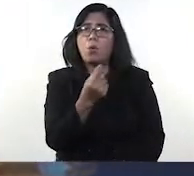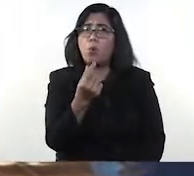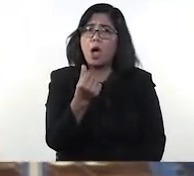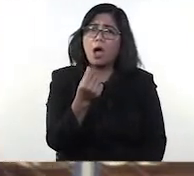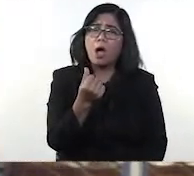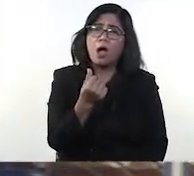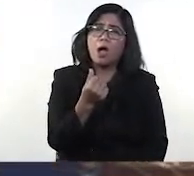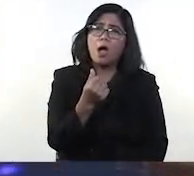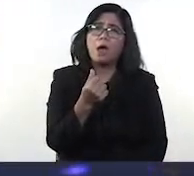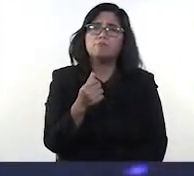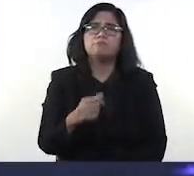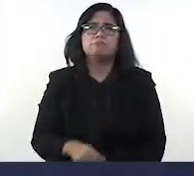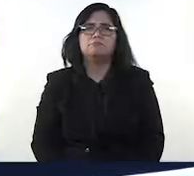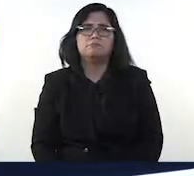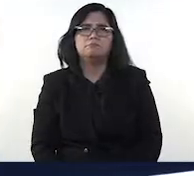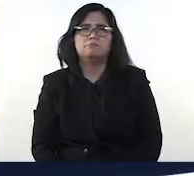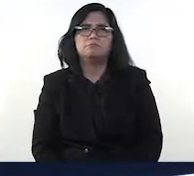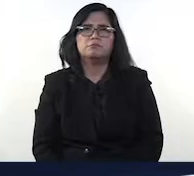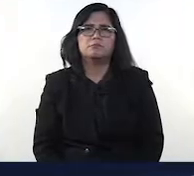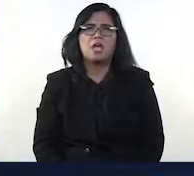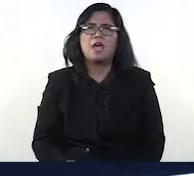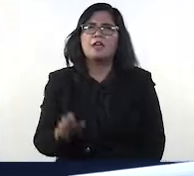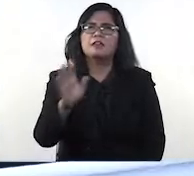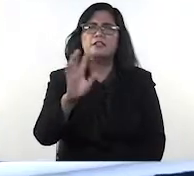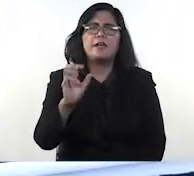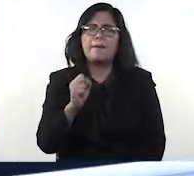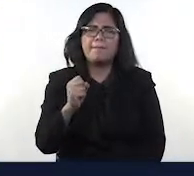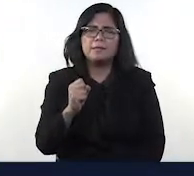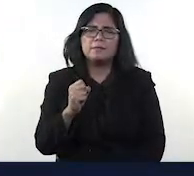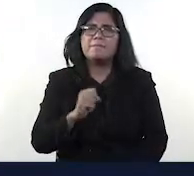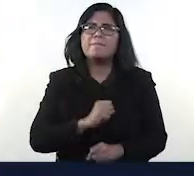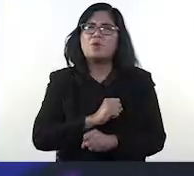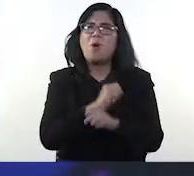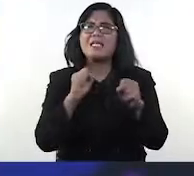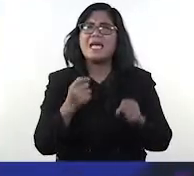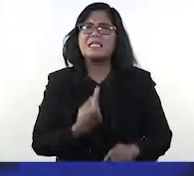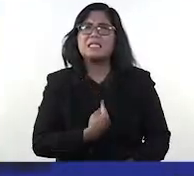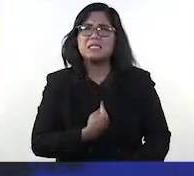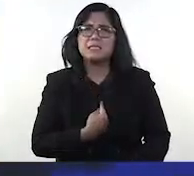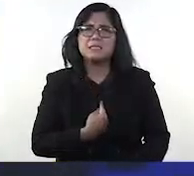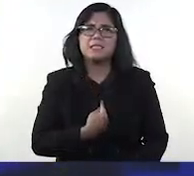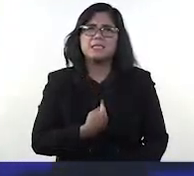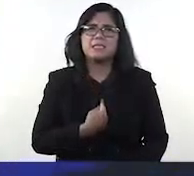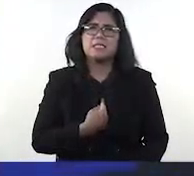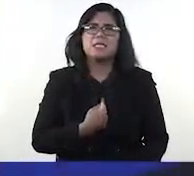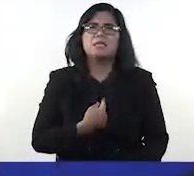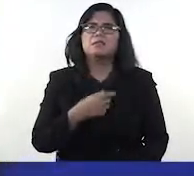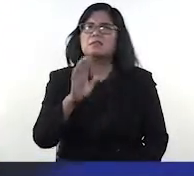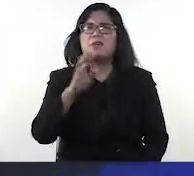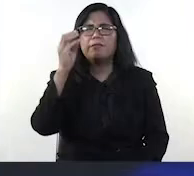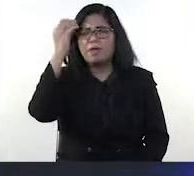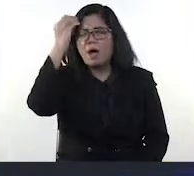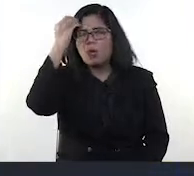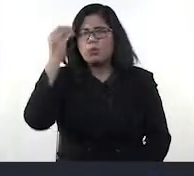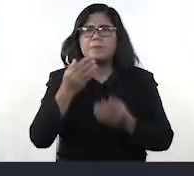uang hai manusia jalan ia tidak dapat mengekang dirinya hai manusia tidak tahu